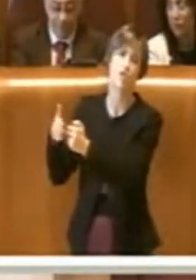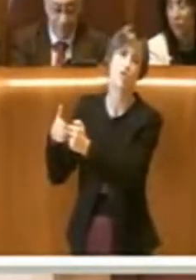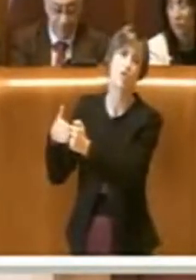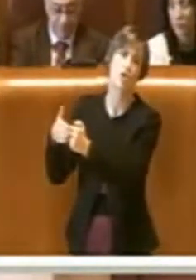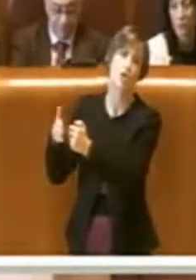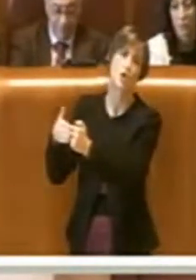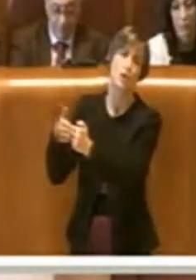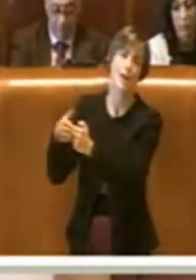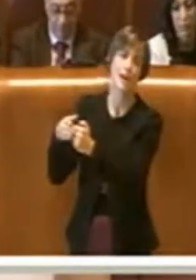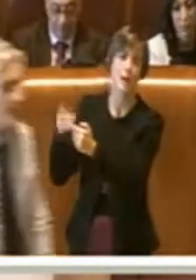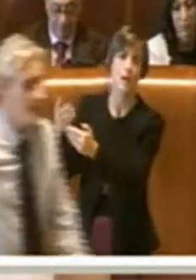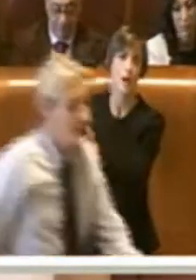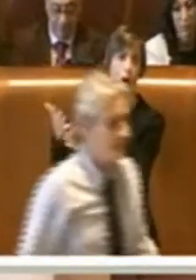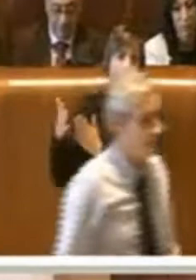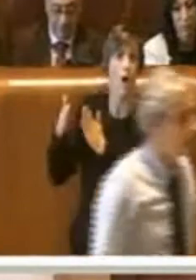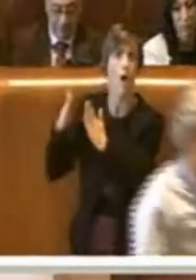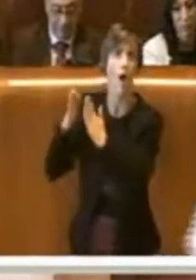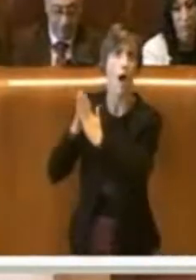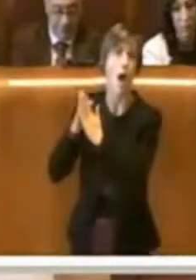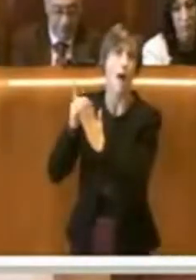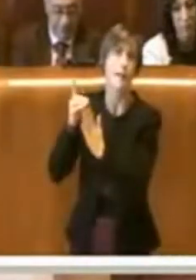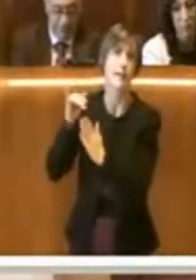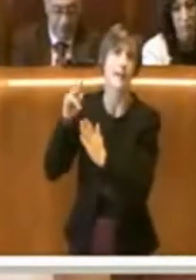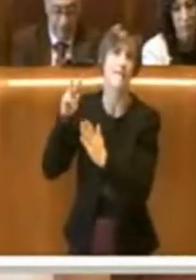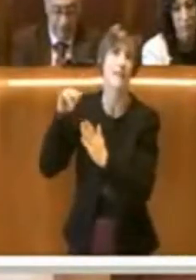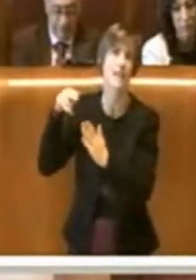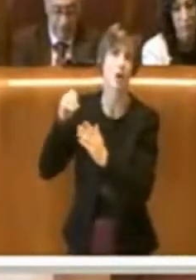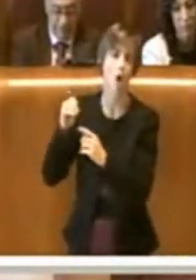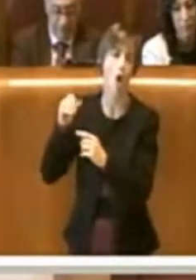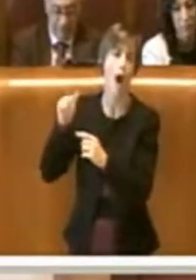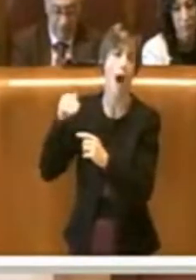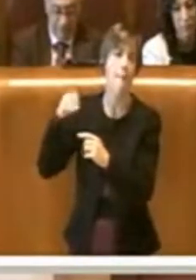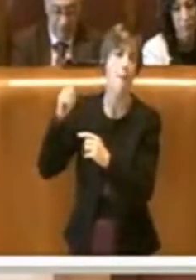Divido Amore, noi lo conosciamo come Falcognana,